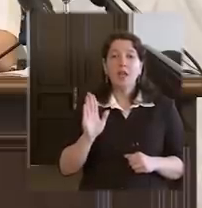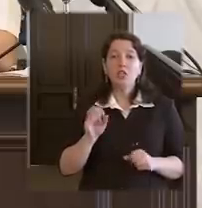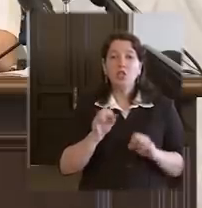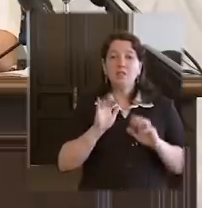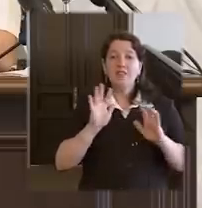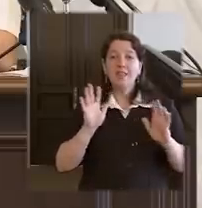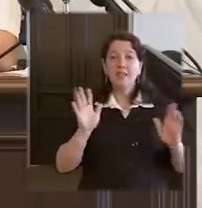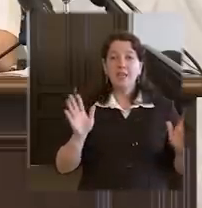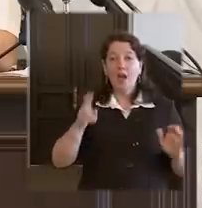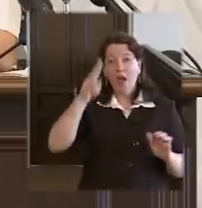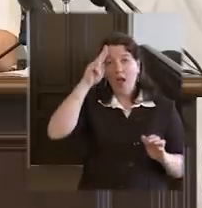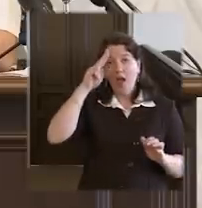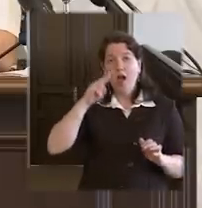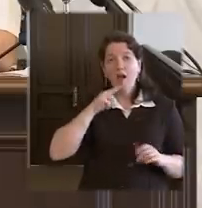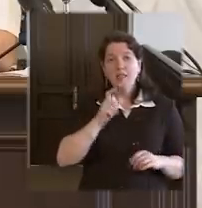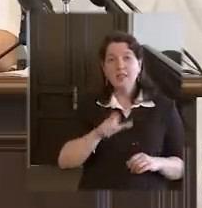даже святые отцы